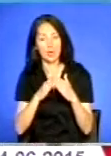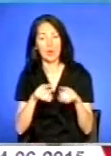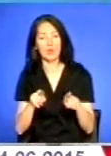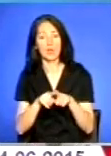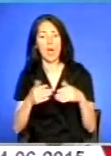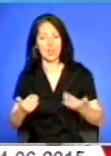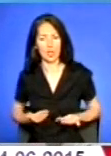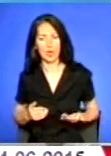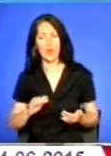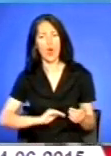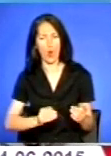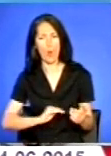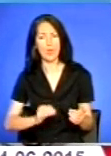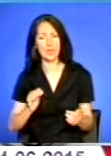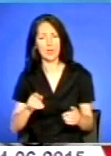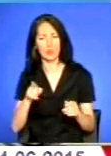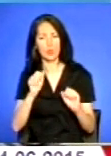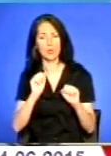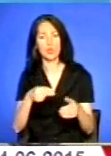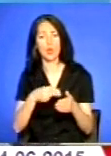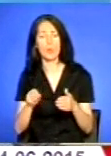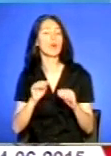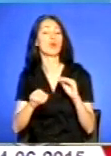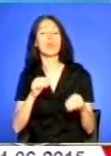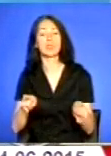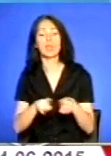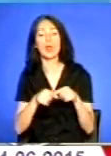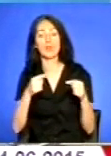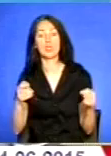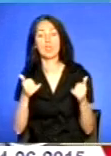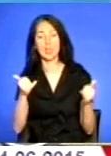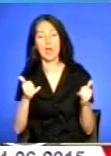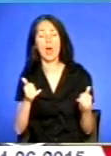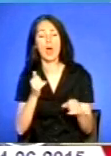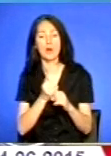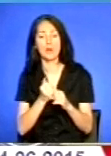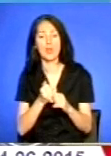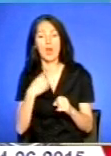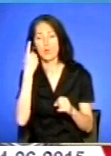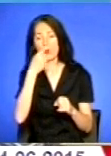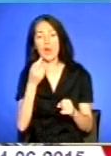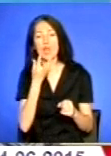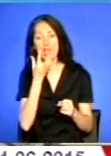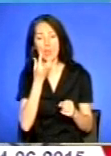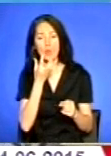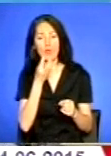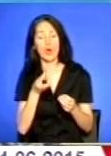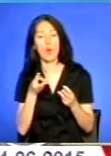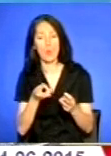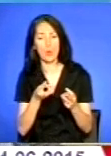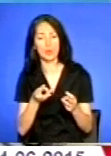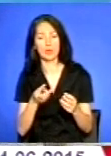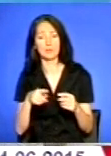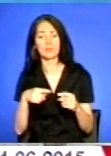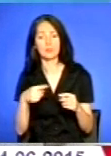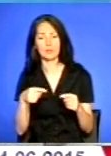Тут можна купувати обладнання та матеріали для облаштування індивідуальних теплових пунктів, регулятори теплового потоку за